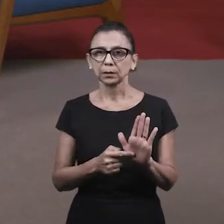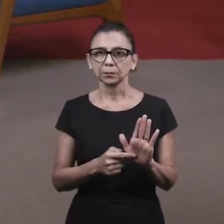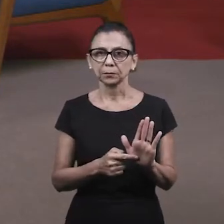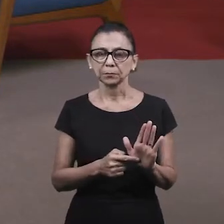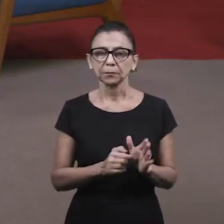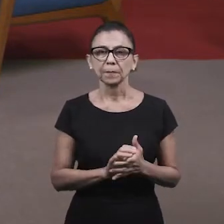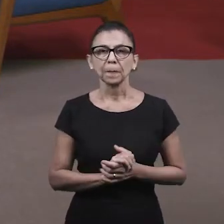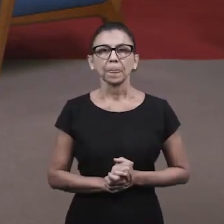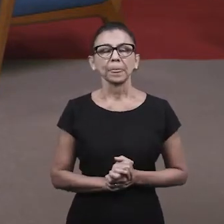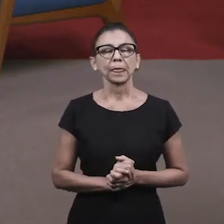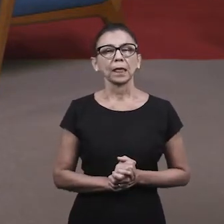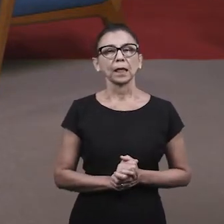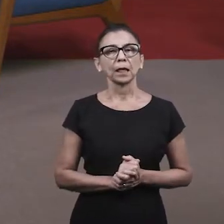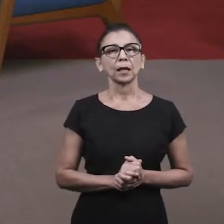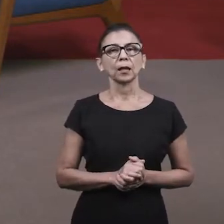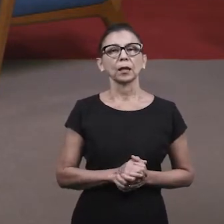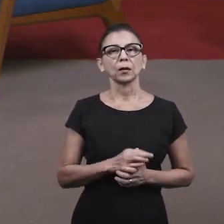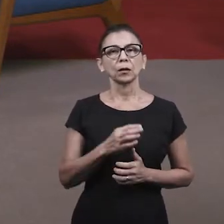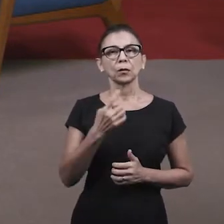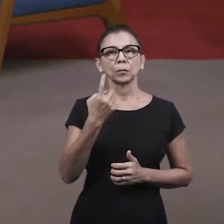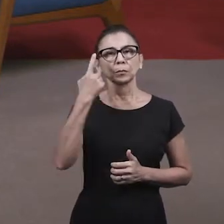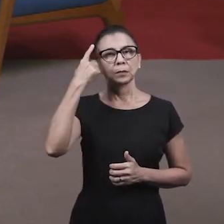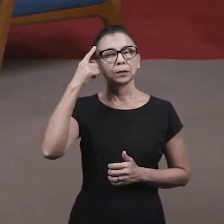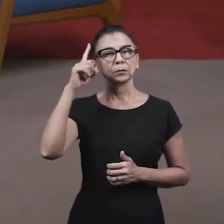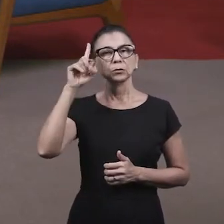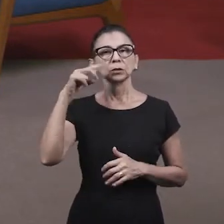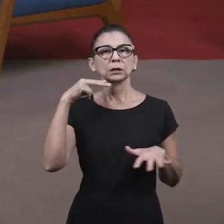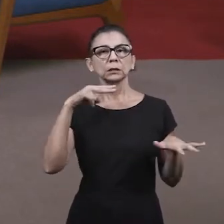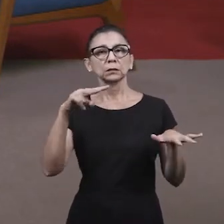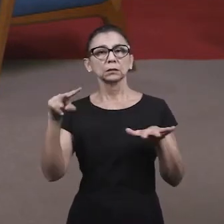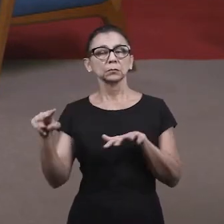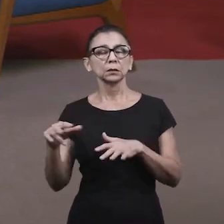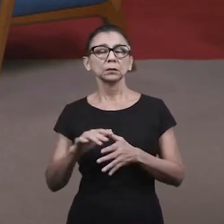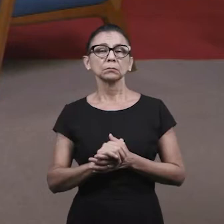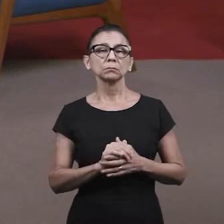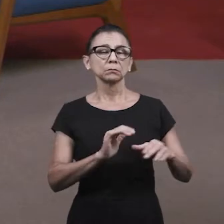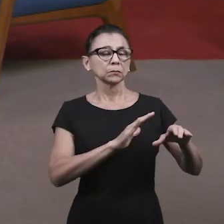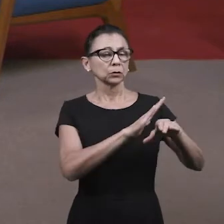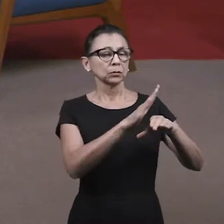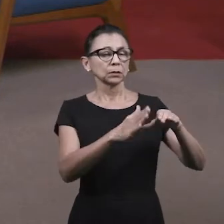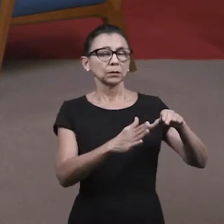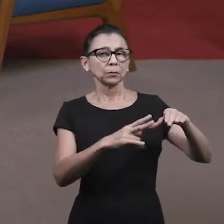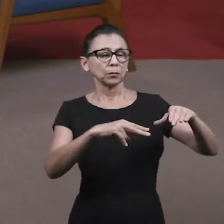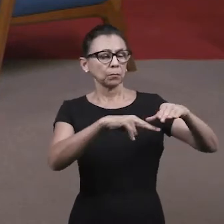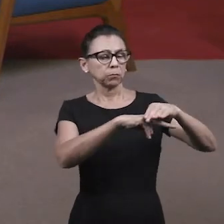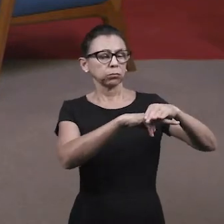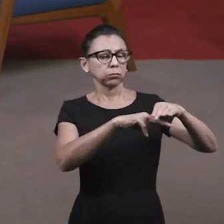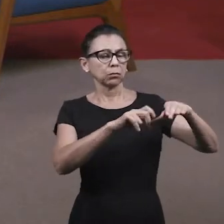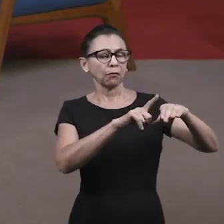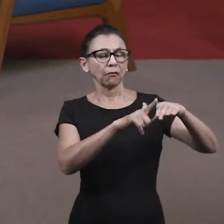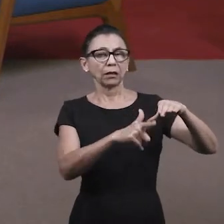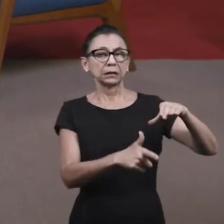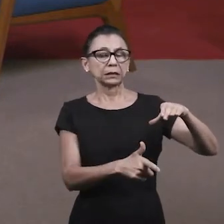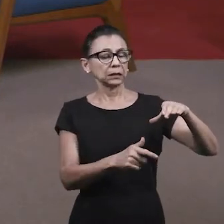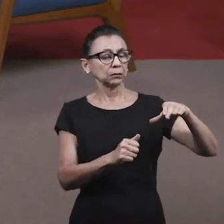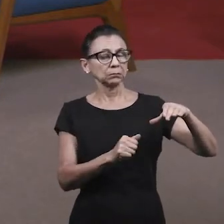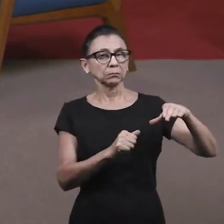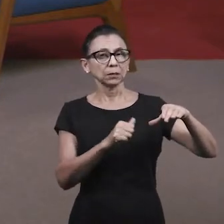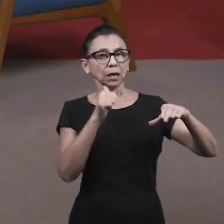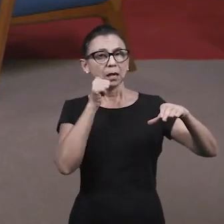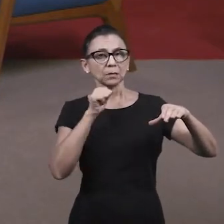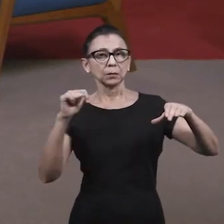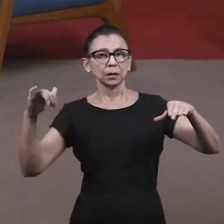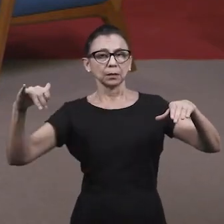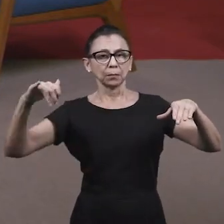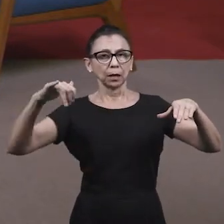Seigneur Jésus. N'est-ce pas? Le premier jour de la semaine, les femmes sont allées au sépulcre, on retrouvait le sepulcre vide,